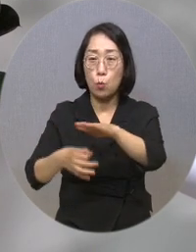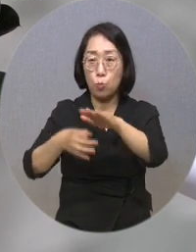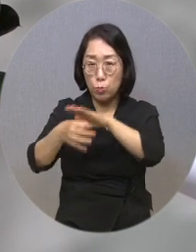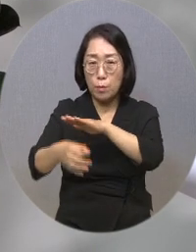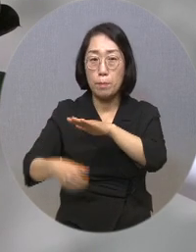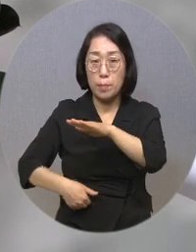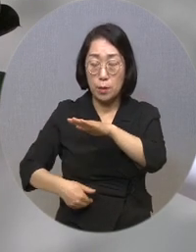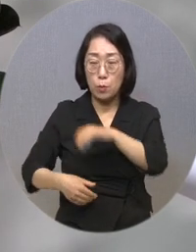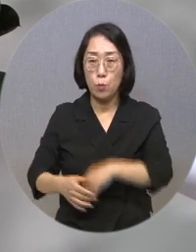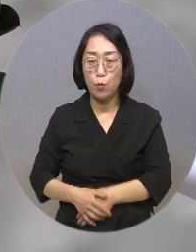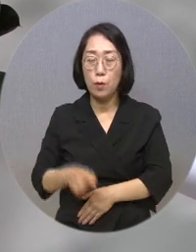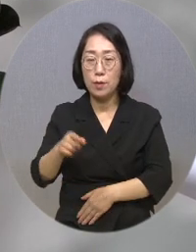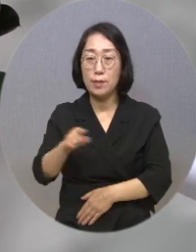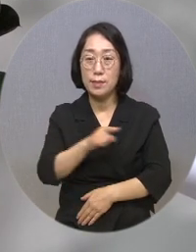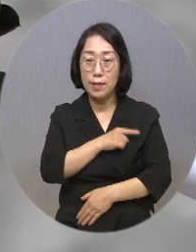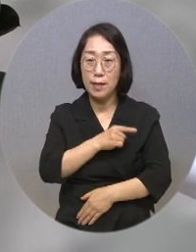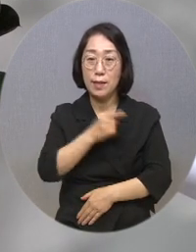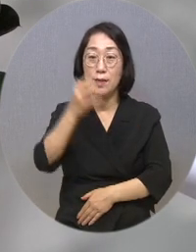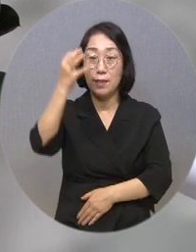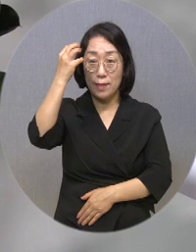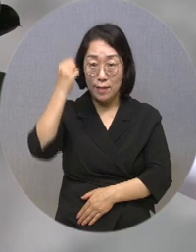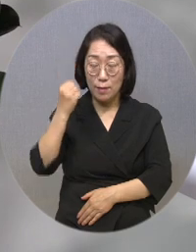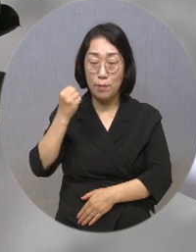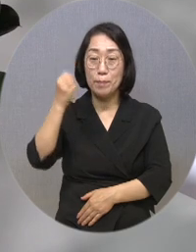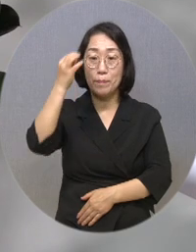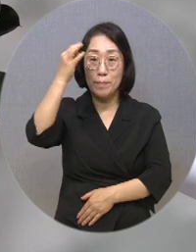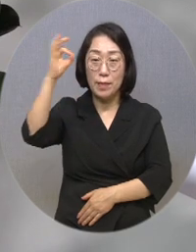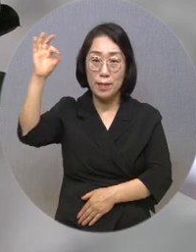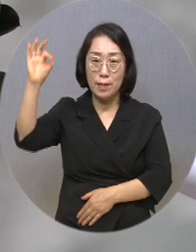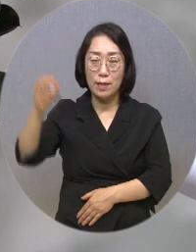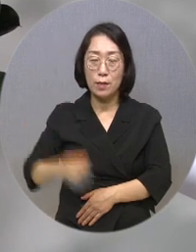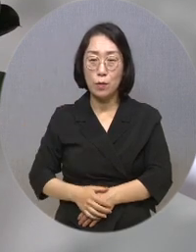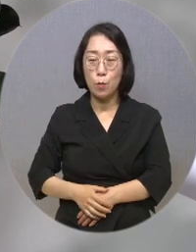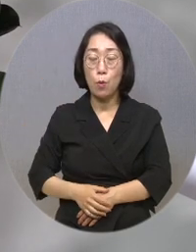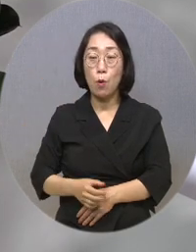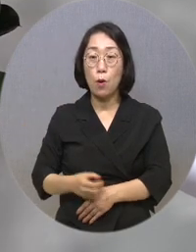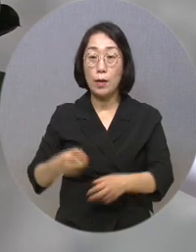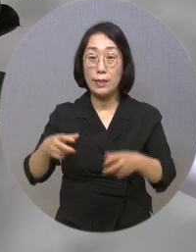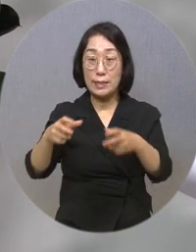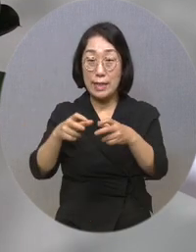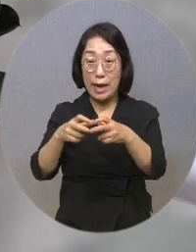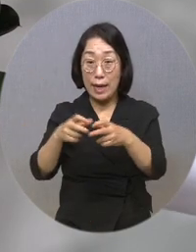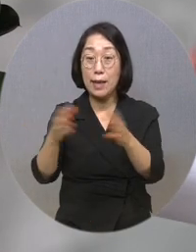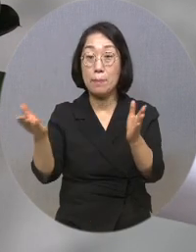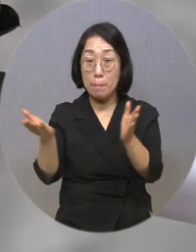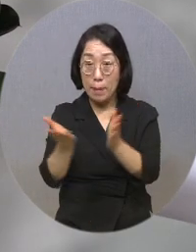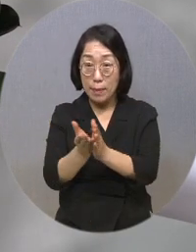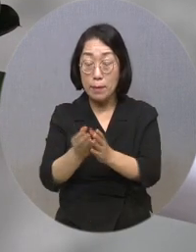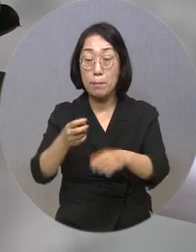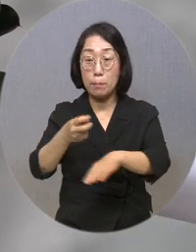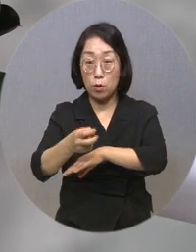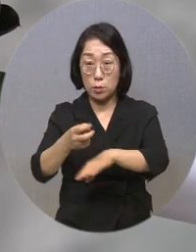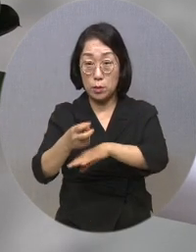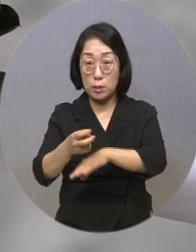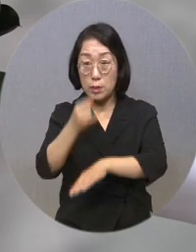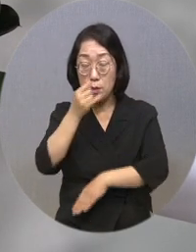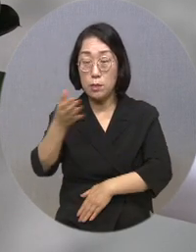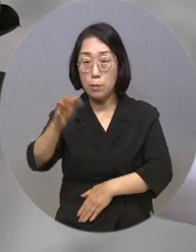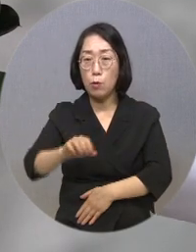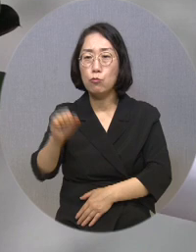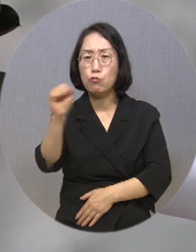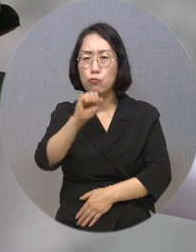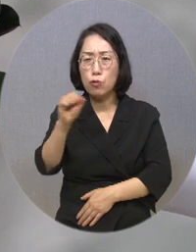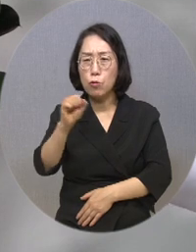가장 기억에 남고 특히 네. 저상버스를 도입했음에도 불구하고 정말 운전자의